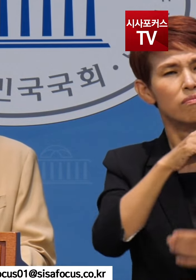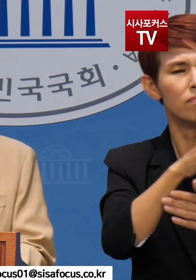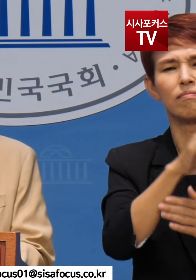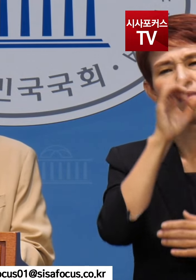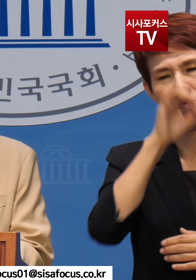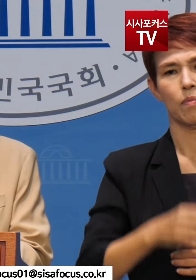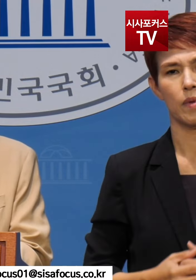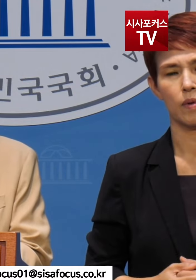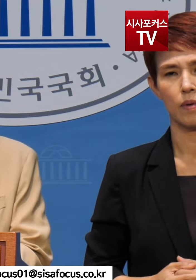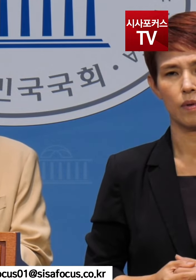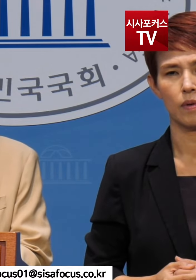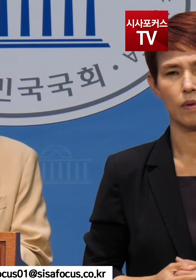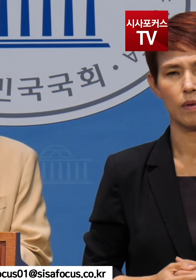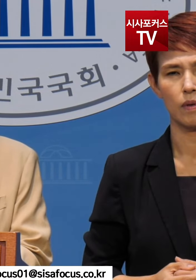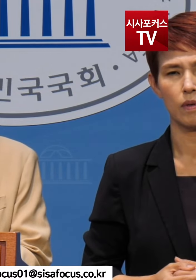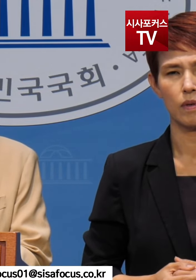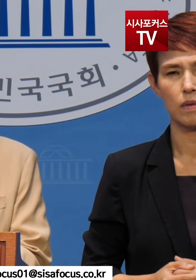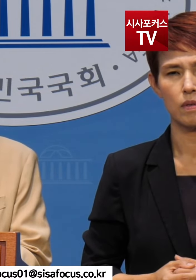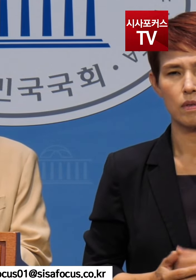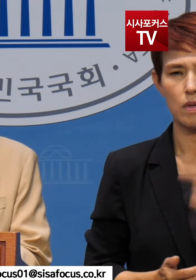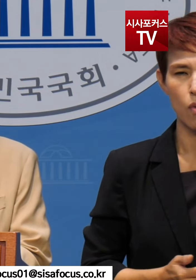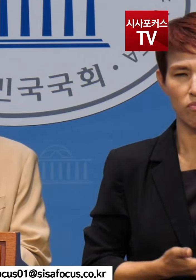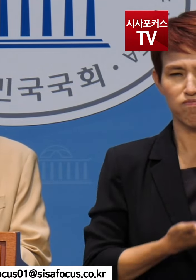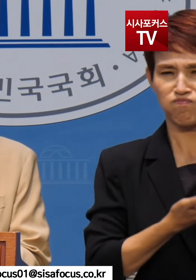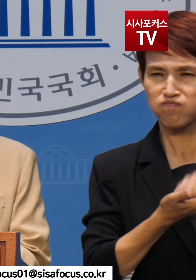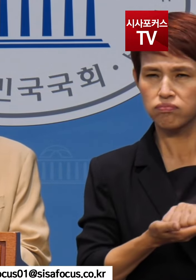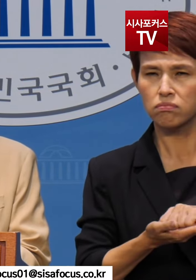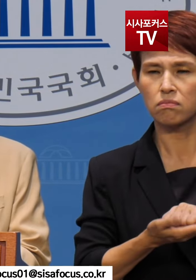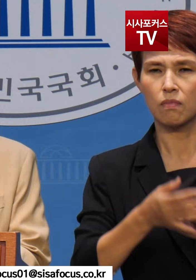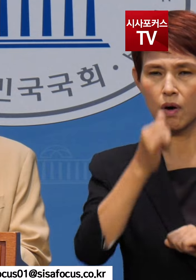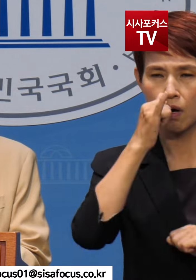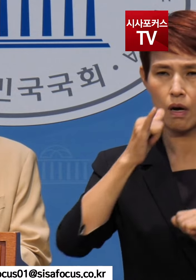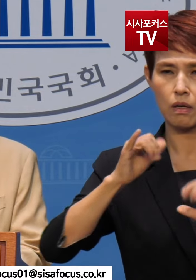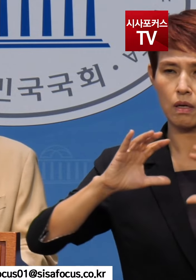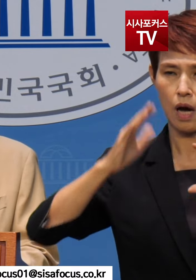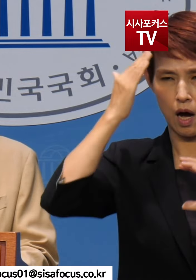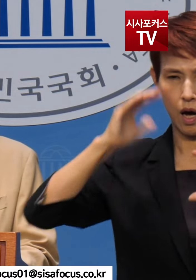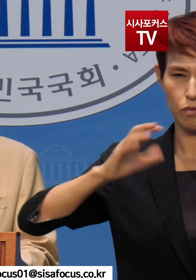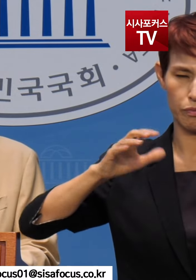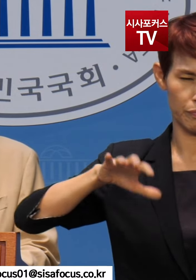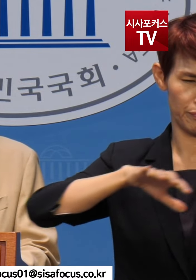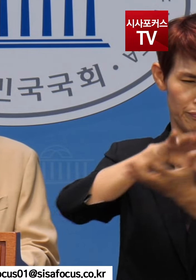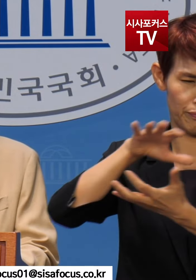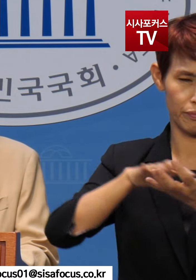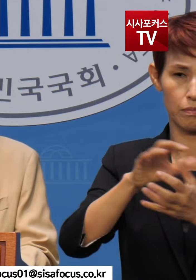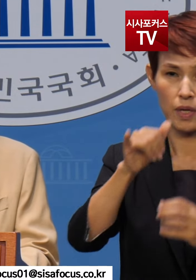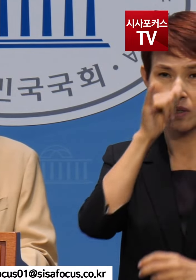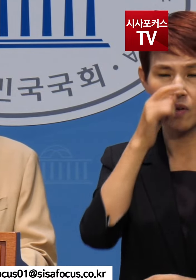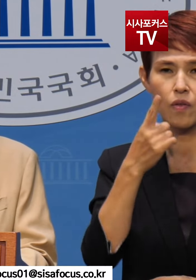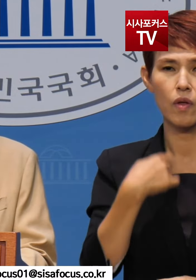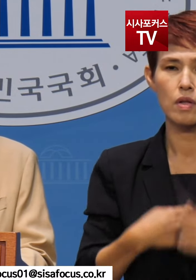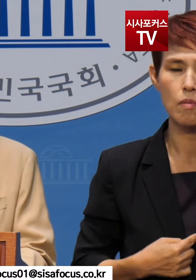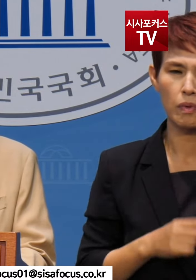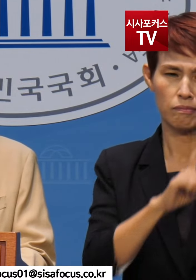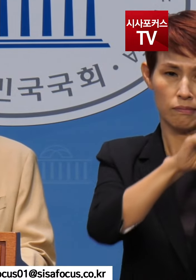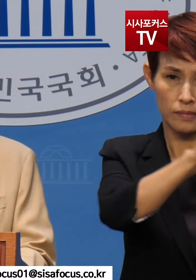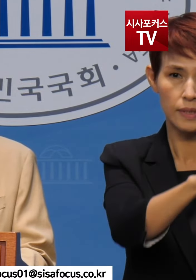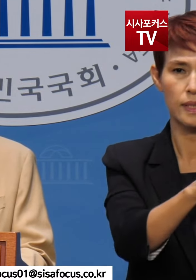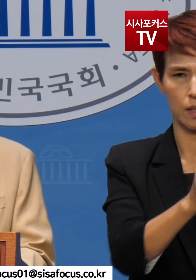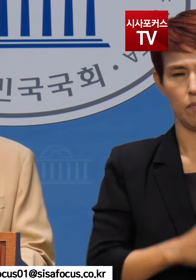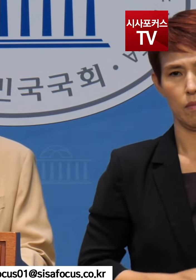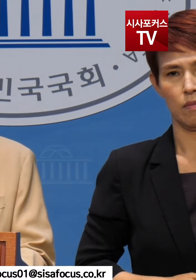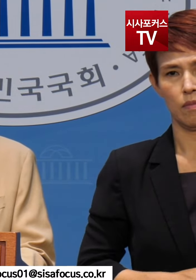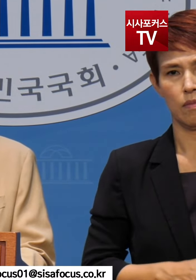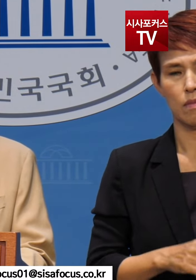식민사관을 통해 민신 교란과 사회를 혼란시키는 친일사관의 친일파를